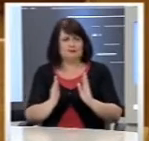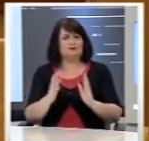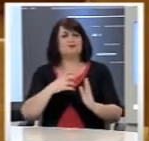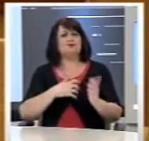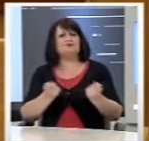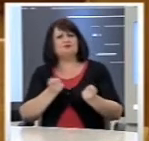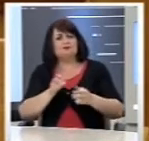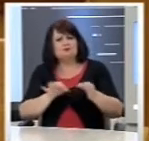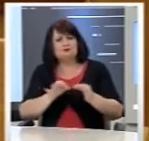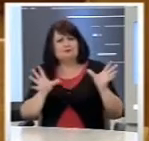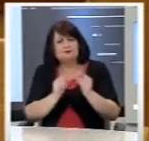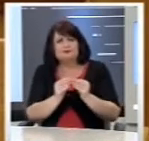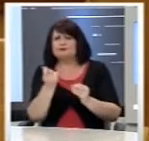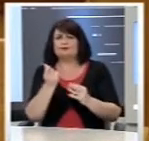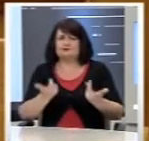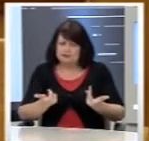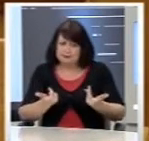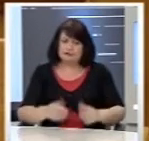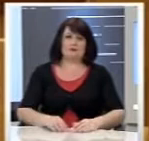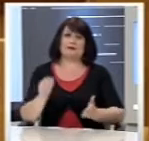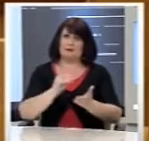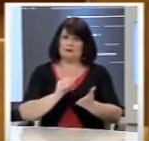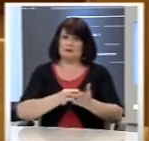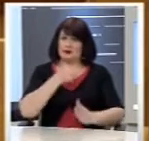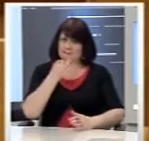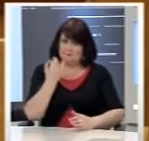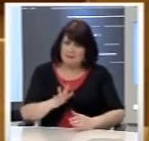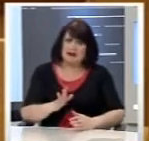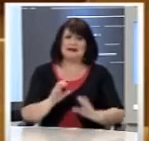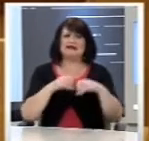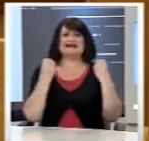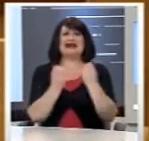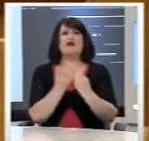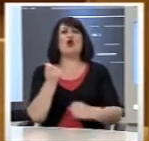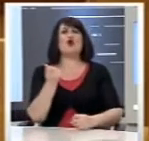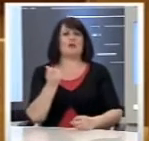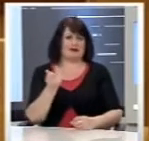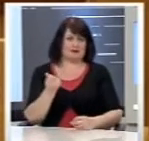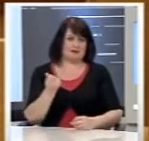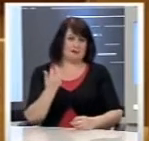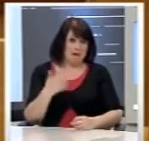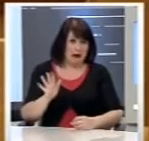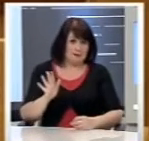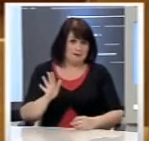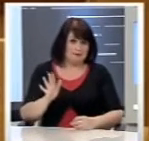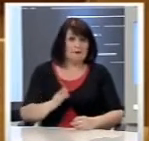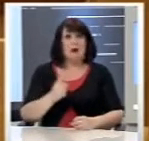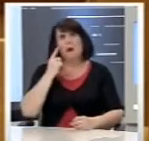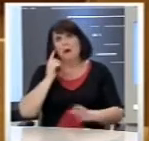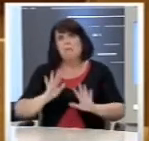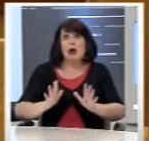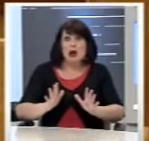στρατηγικής. Αυτό επίσης επανέλαβα και στο συνέδριο του Economist. Αλλά φαίνεται πως ο κύριος